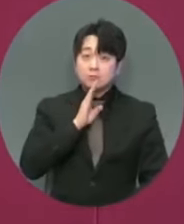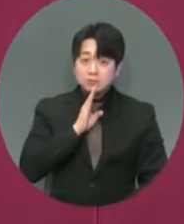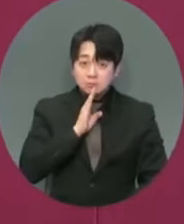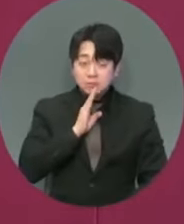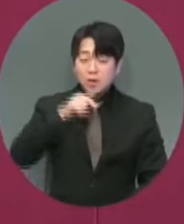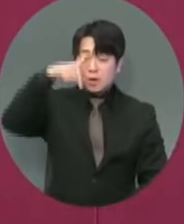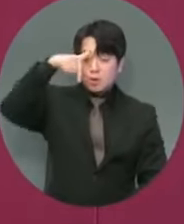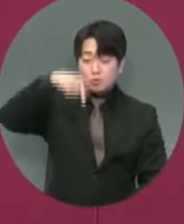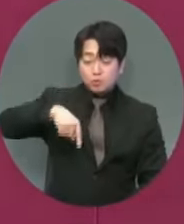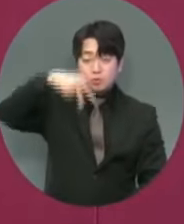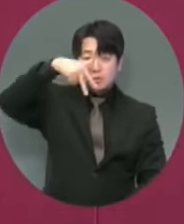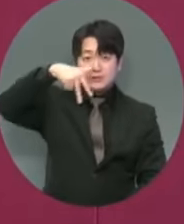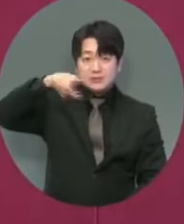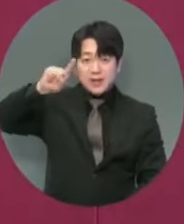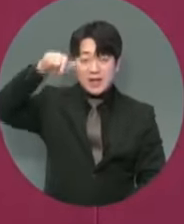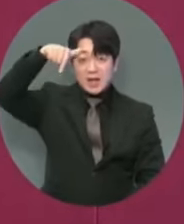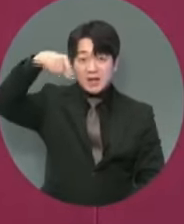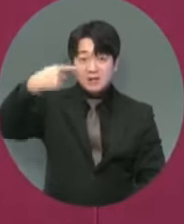구자근 의원,